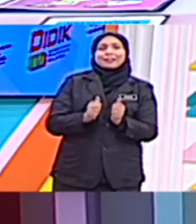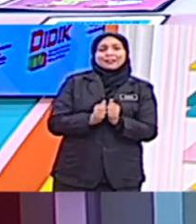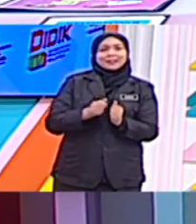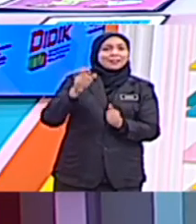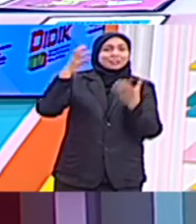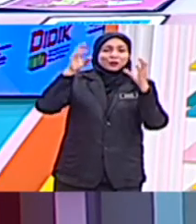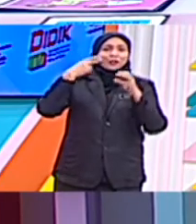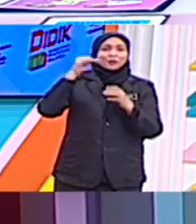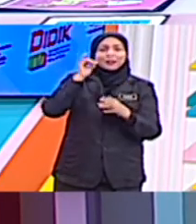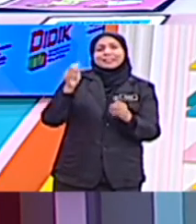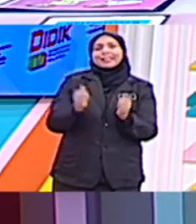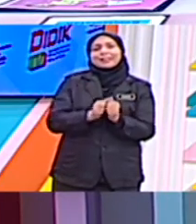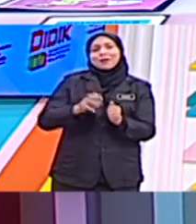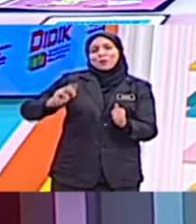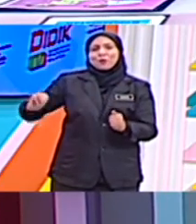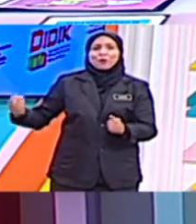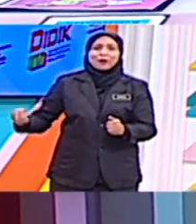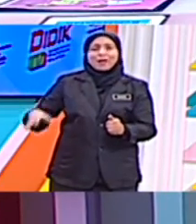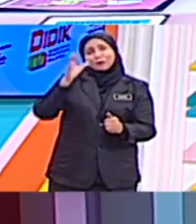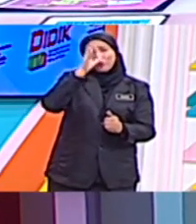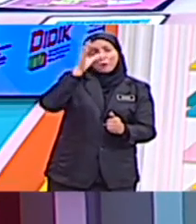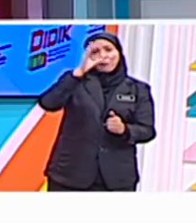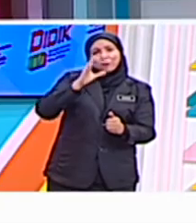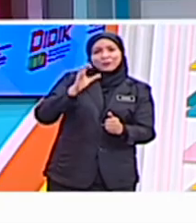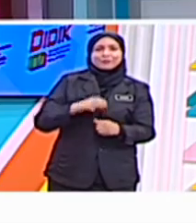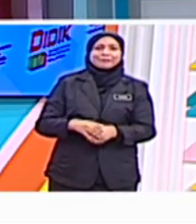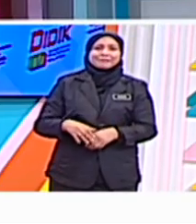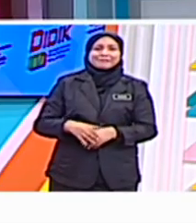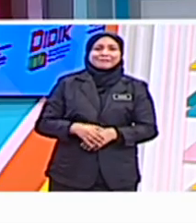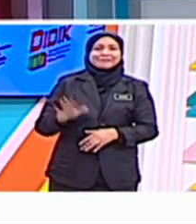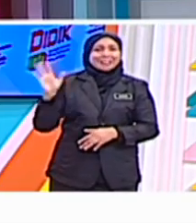yang comel ni dalam talian sedang menonton sekarang ni. Boleh lambai.